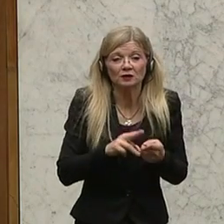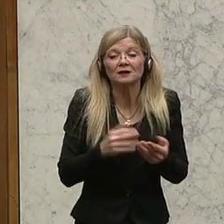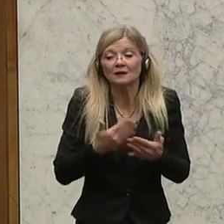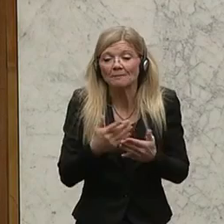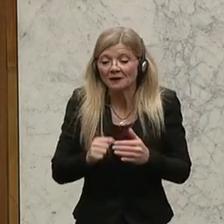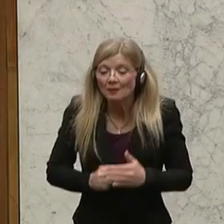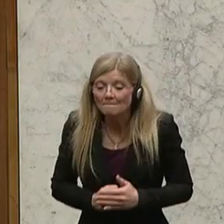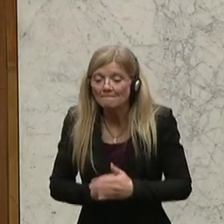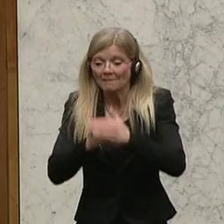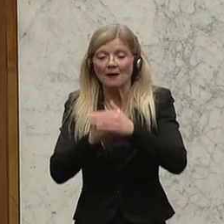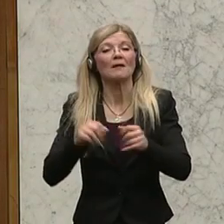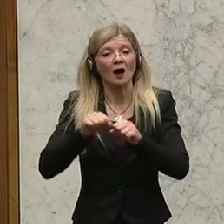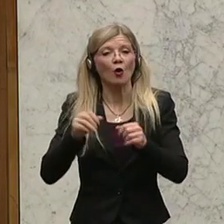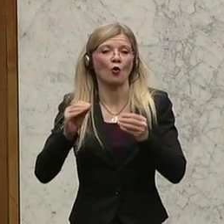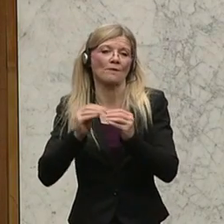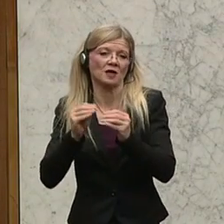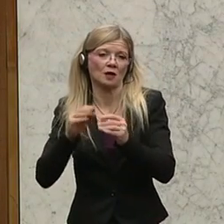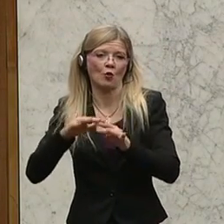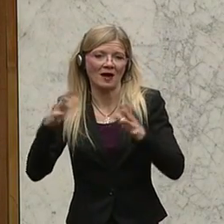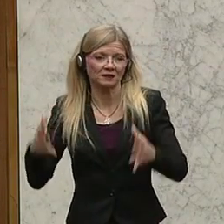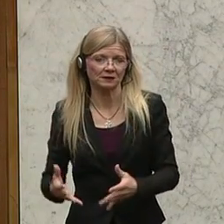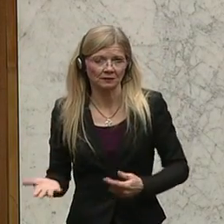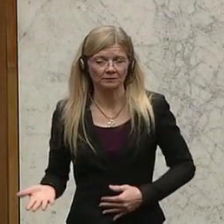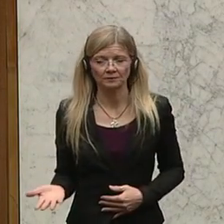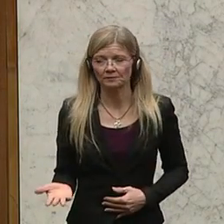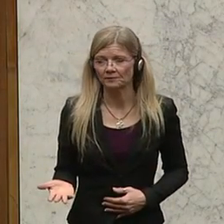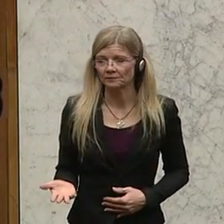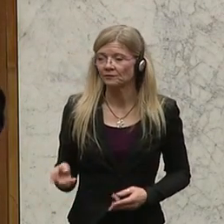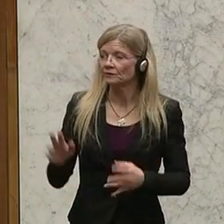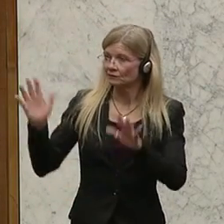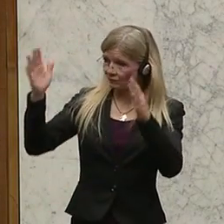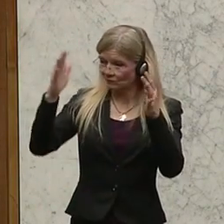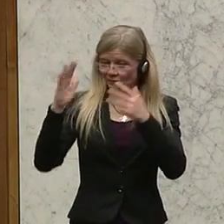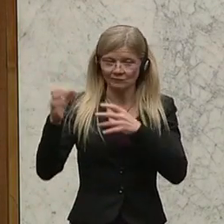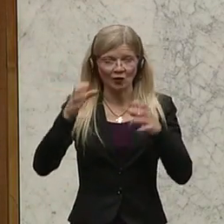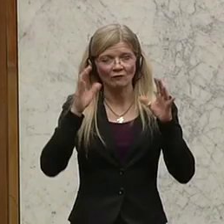Ausbau auch der Biomasse. Und die große Öko... Danke.